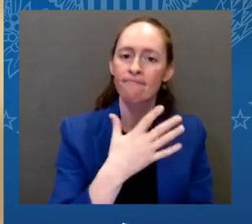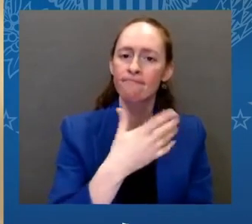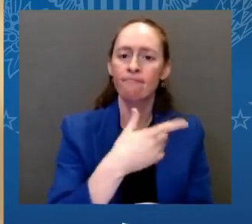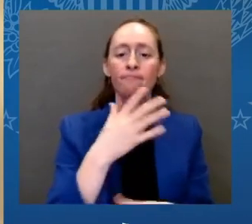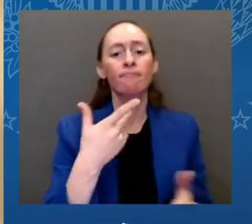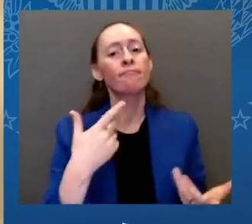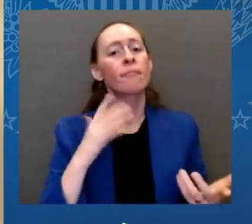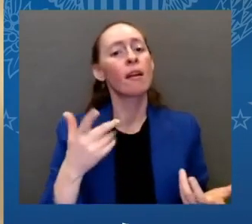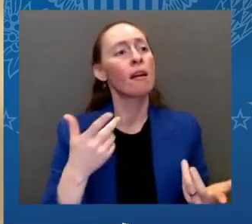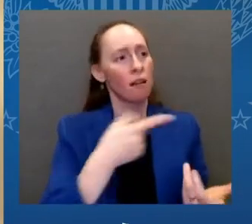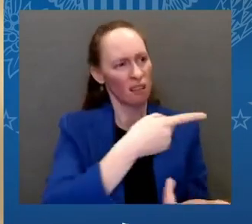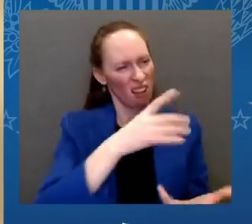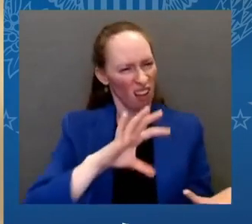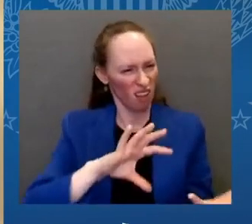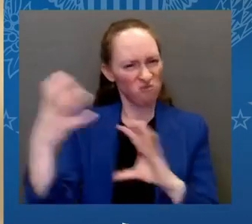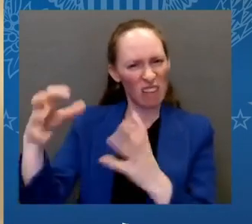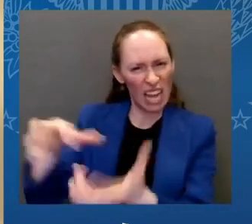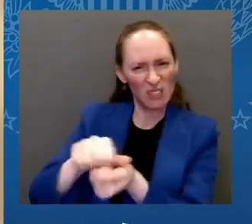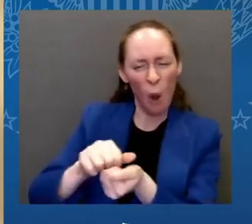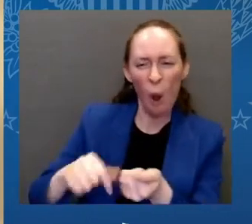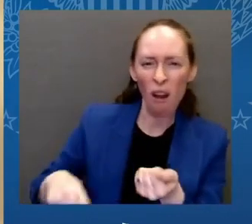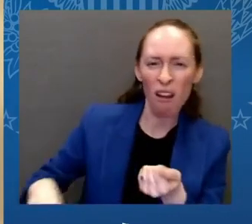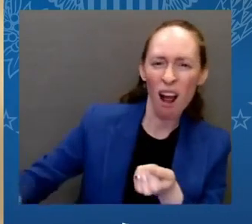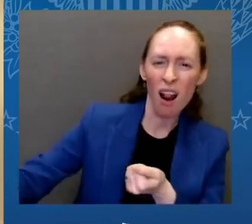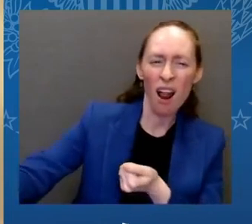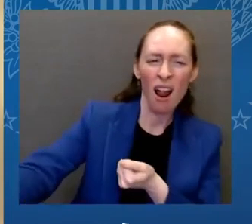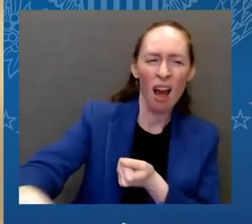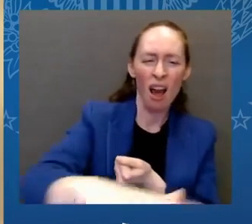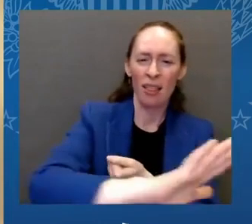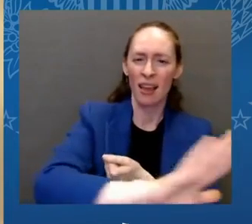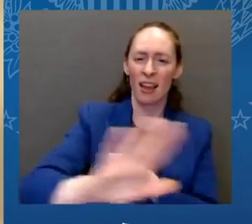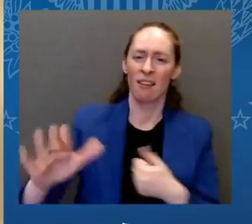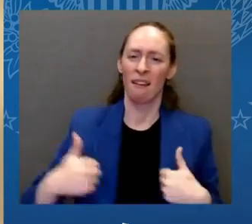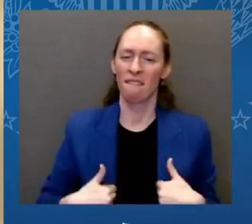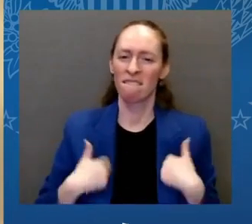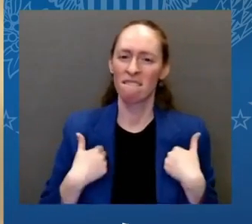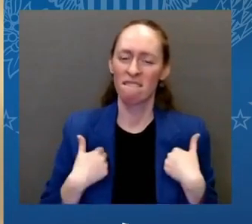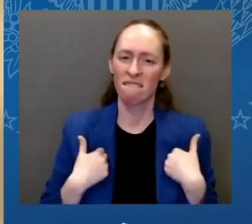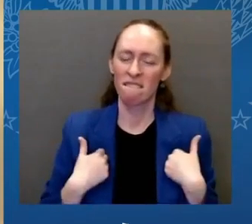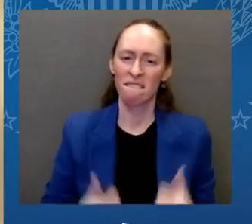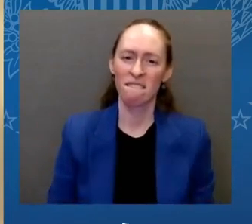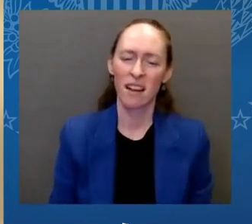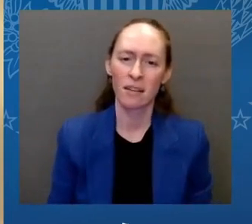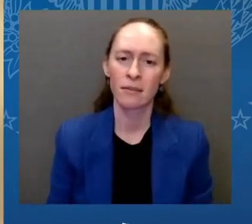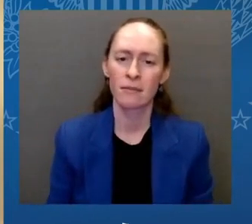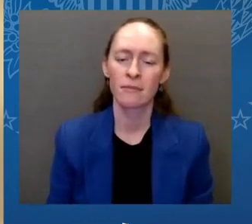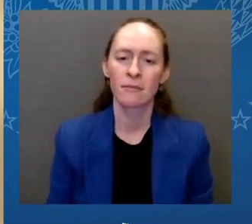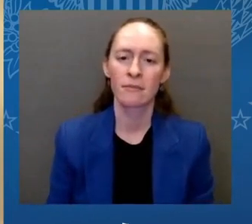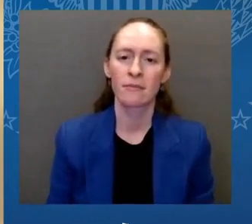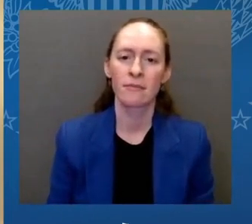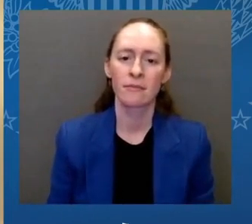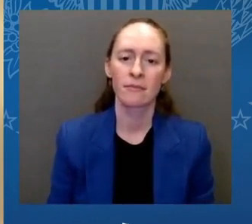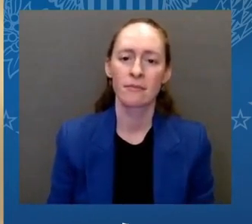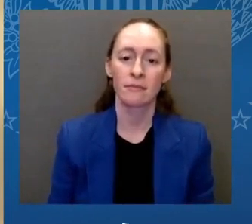Союзу. Для чього людині, ну, я вважаю, з хворим відношенням